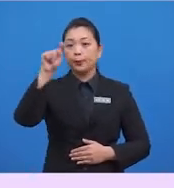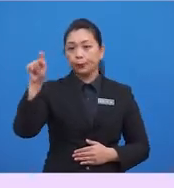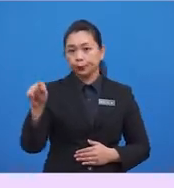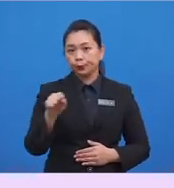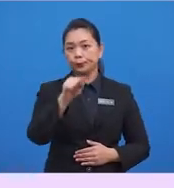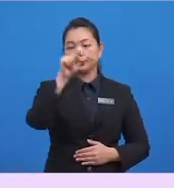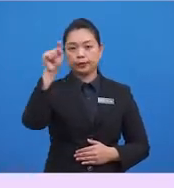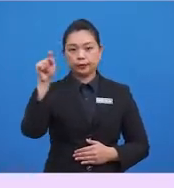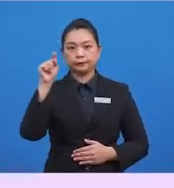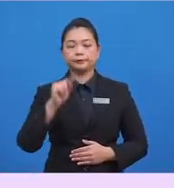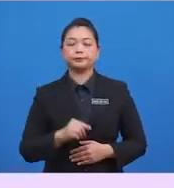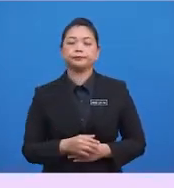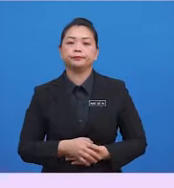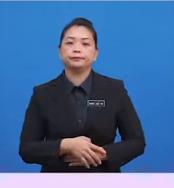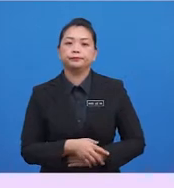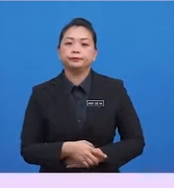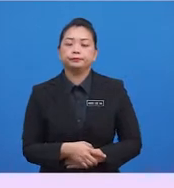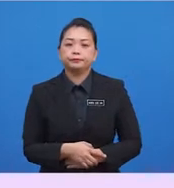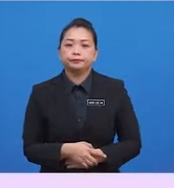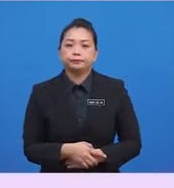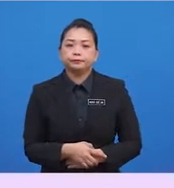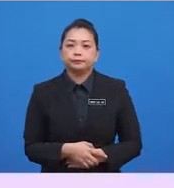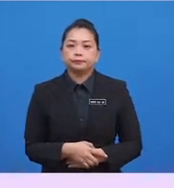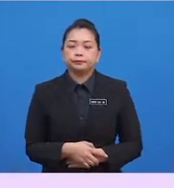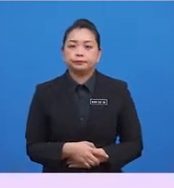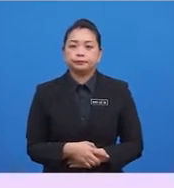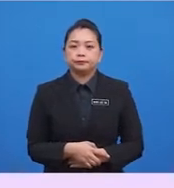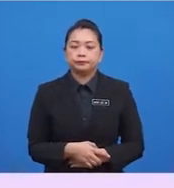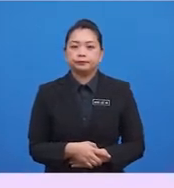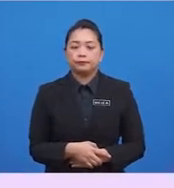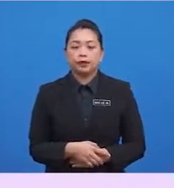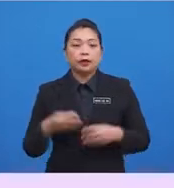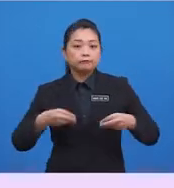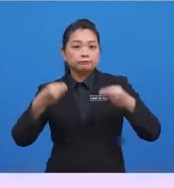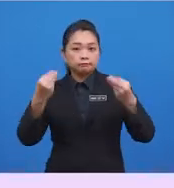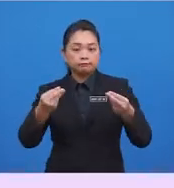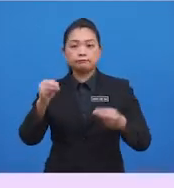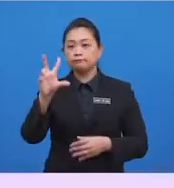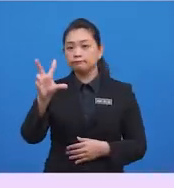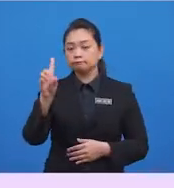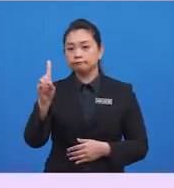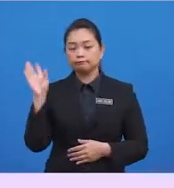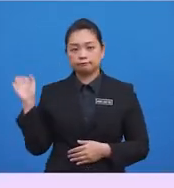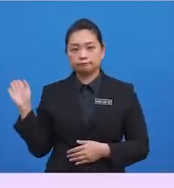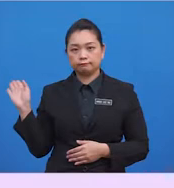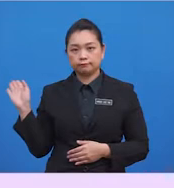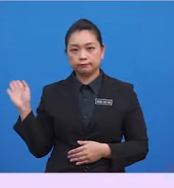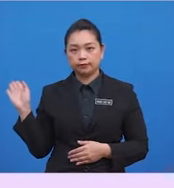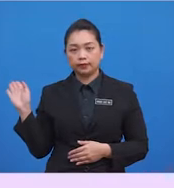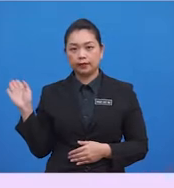1 permukaan rata berbentuk bulatan. Ha, bagi bentuk 3 dimensi